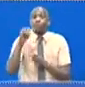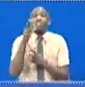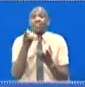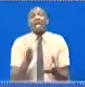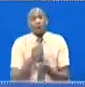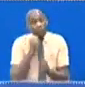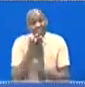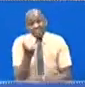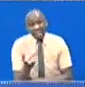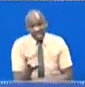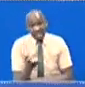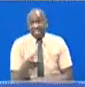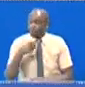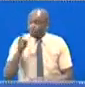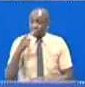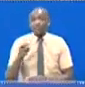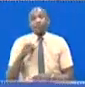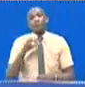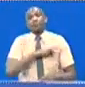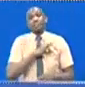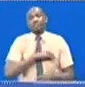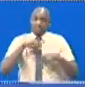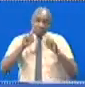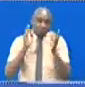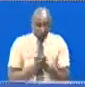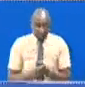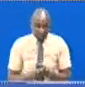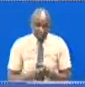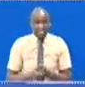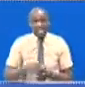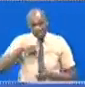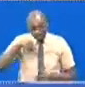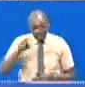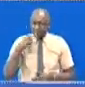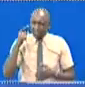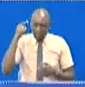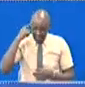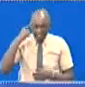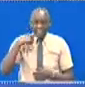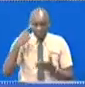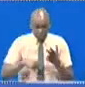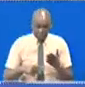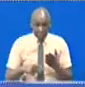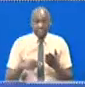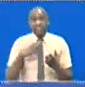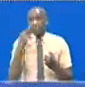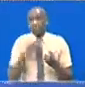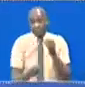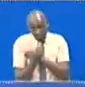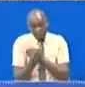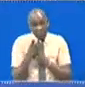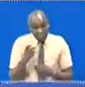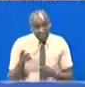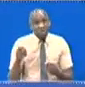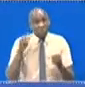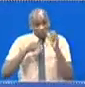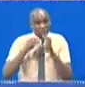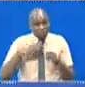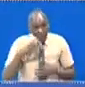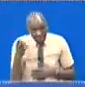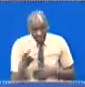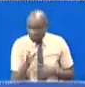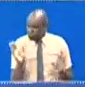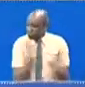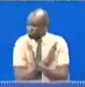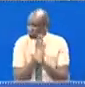kwa hii kazi hawatatuletea matunda. Kwa sasa inawaingia akilini muhimu wa kuhongwa hela na kushauriwa kuwapigia kura